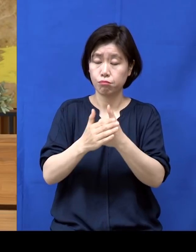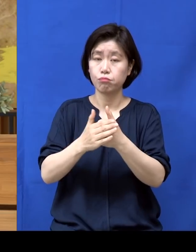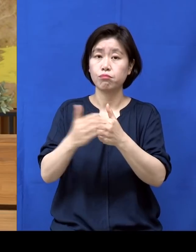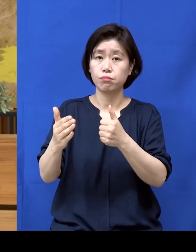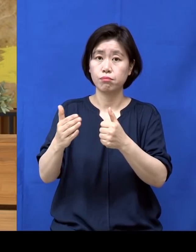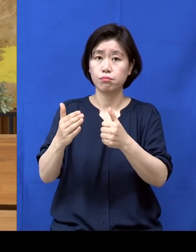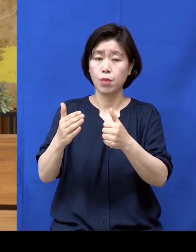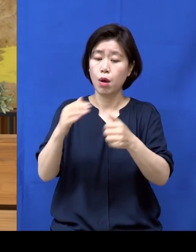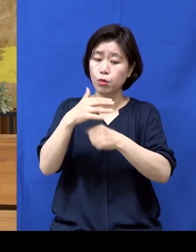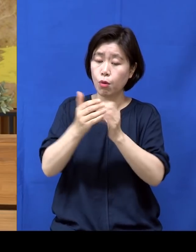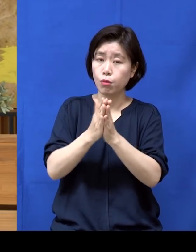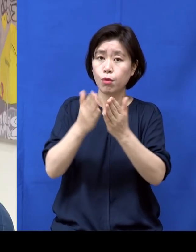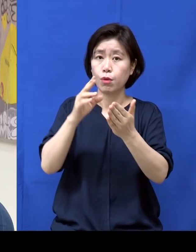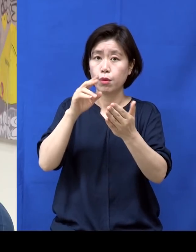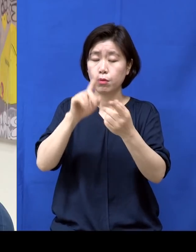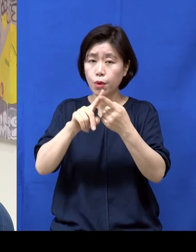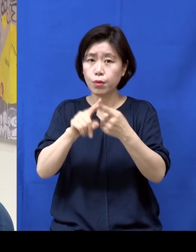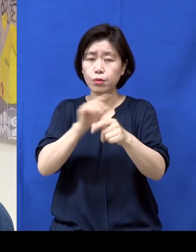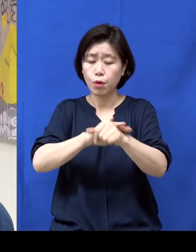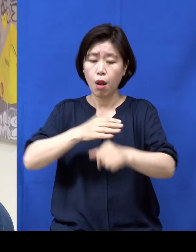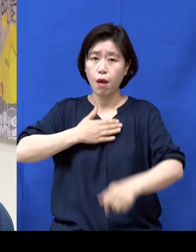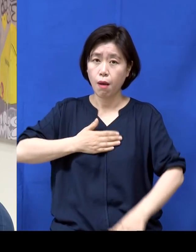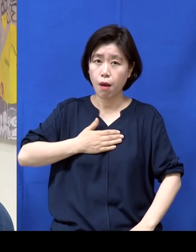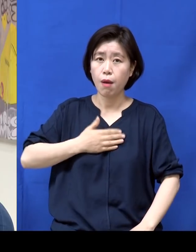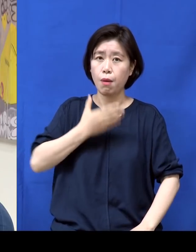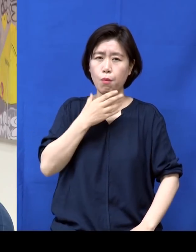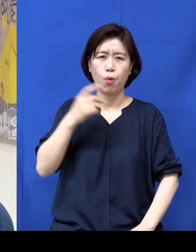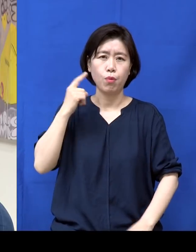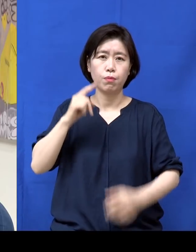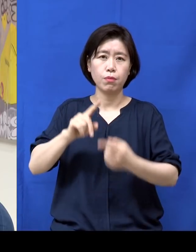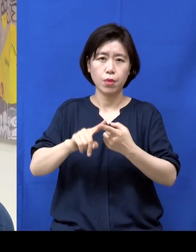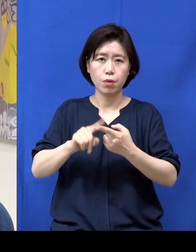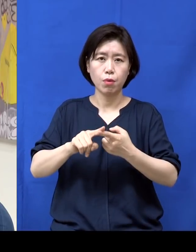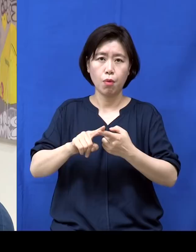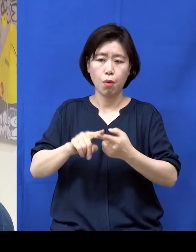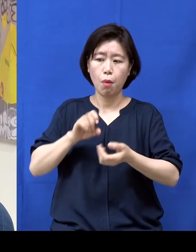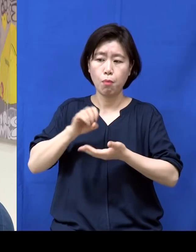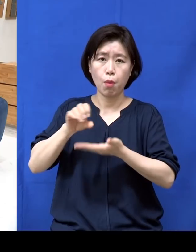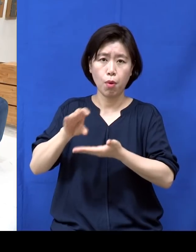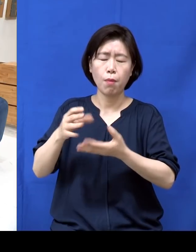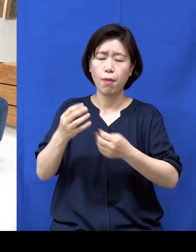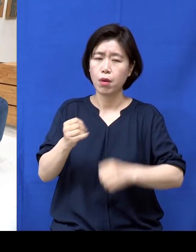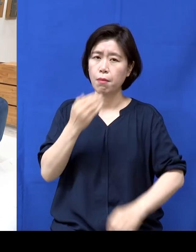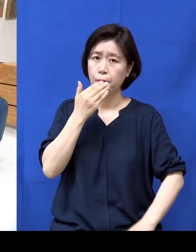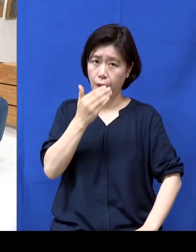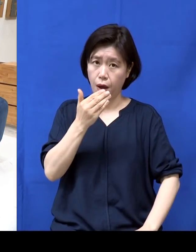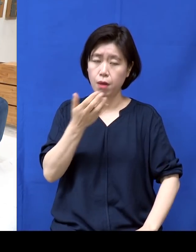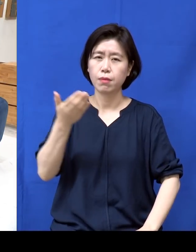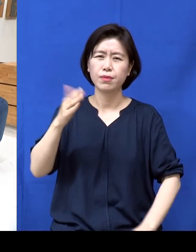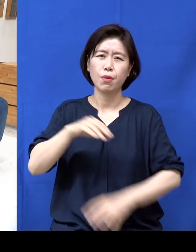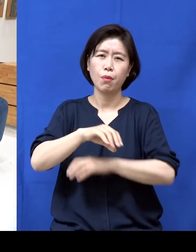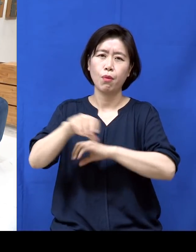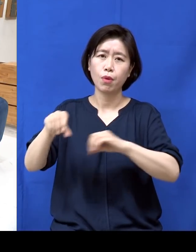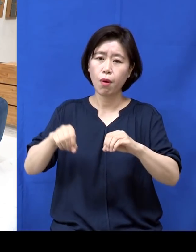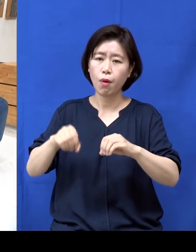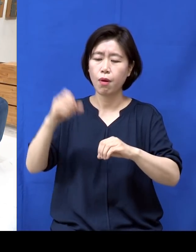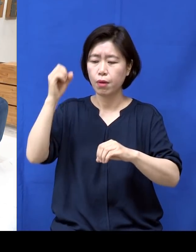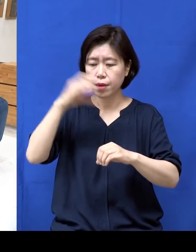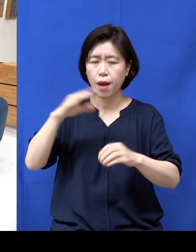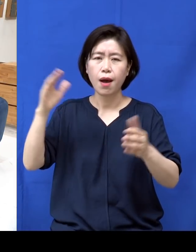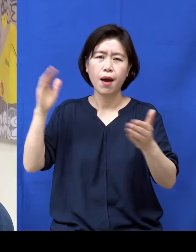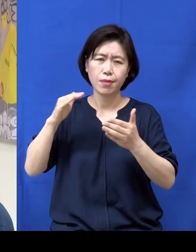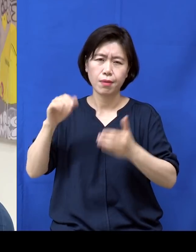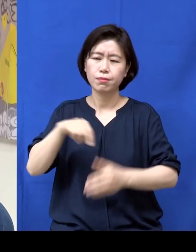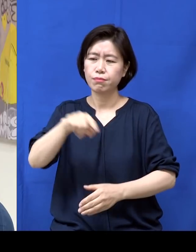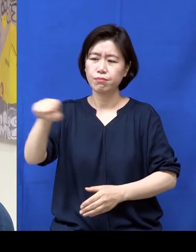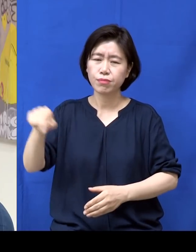있는데 오히려 아이하고 더 이렇게 햄버거 사달라는 아이들이 많아서 햄버거 먹고 그런 시간을 많이